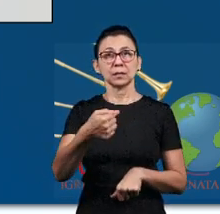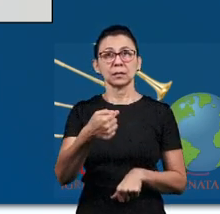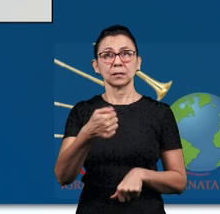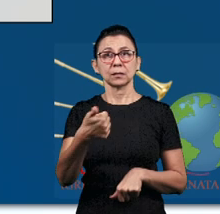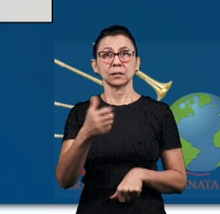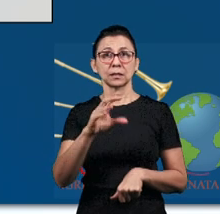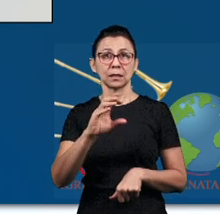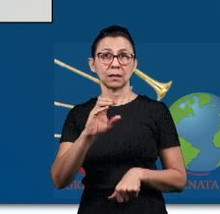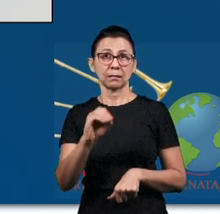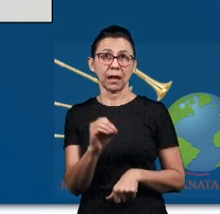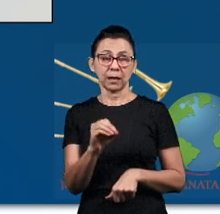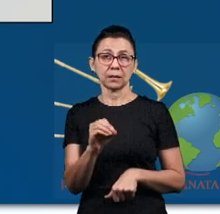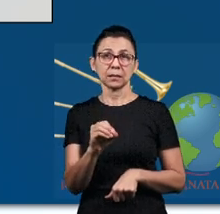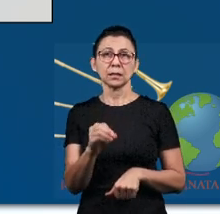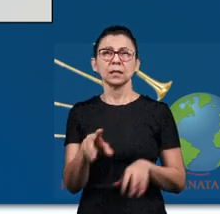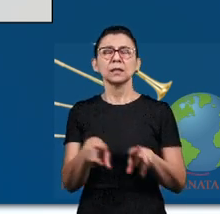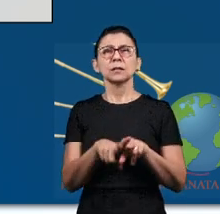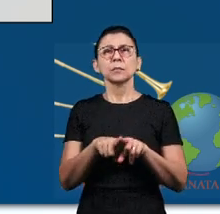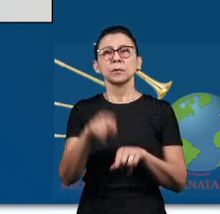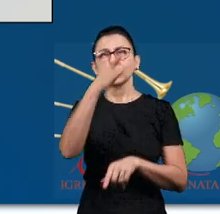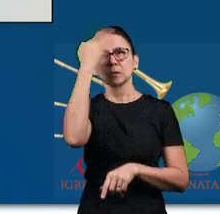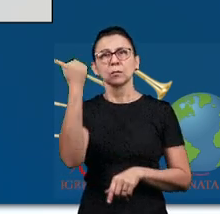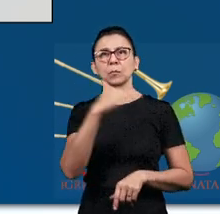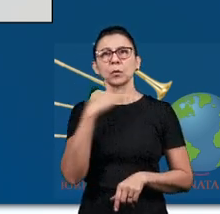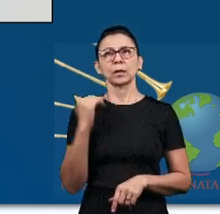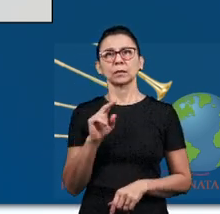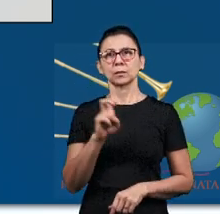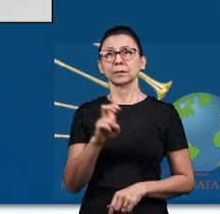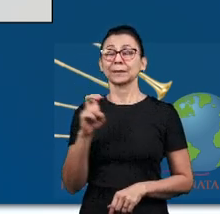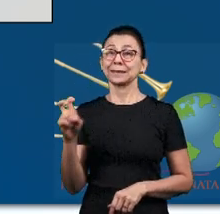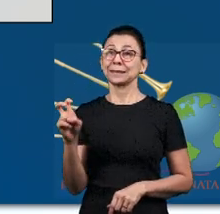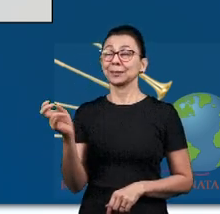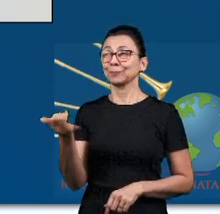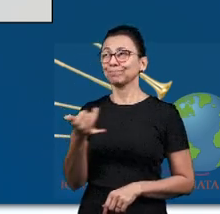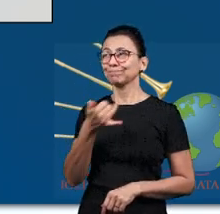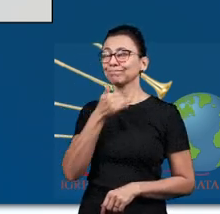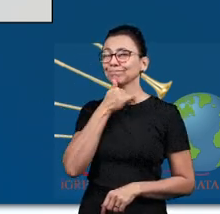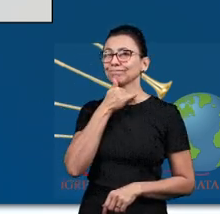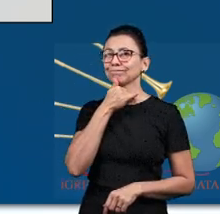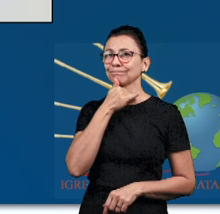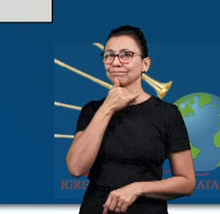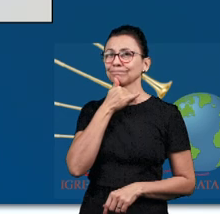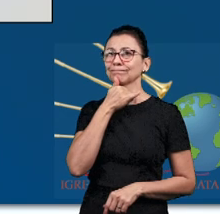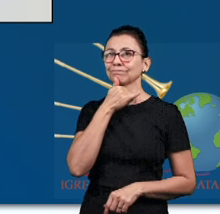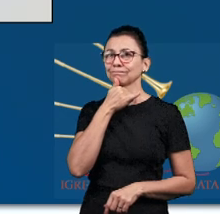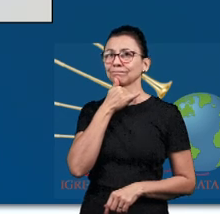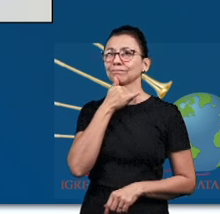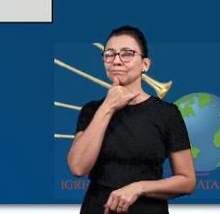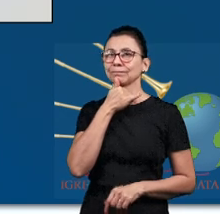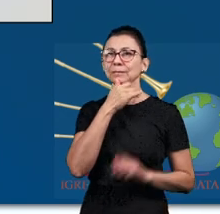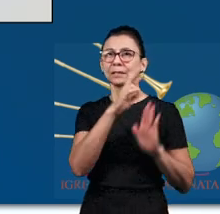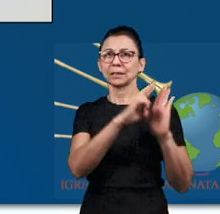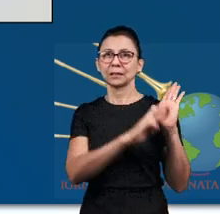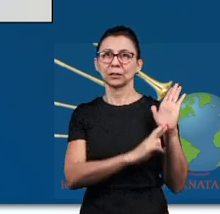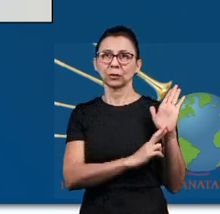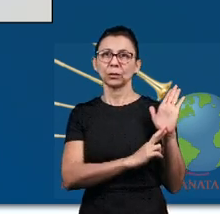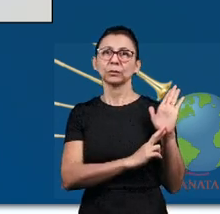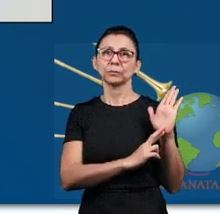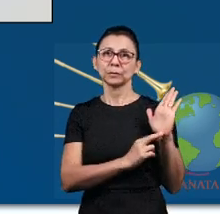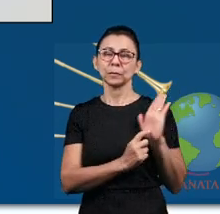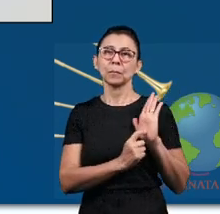décès. Donc ça, c'est la triste nouvelle de tous ces